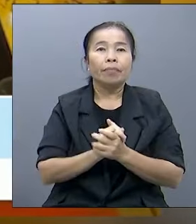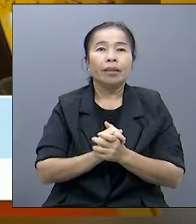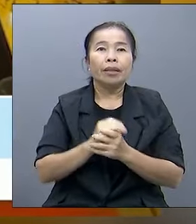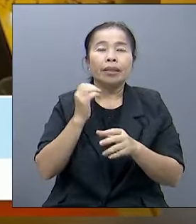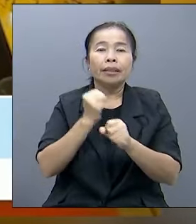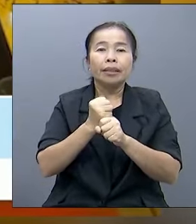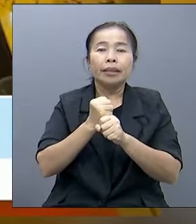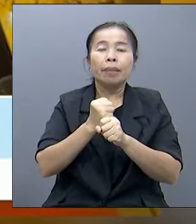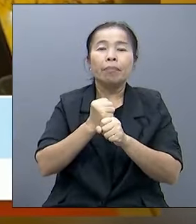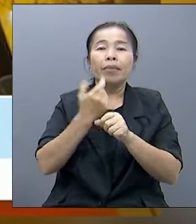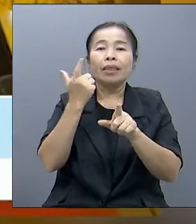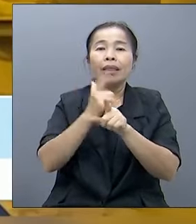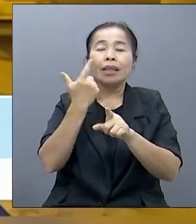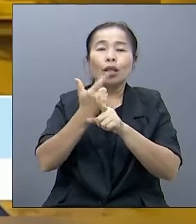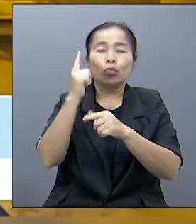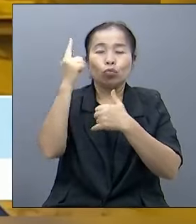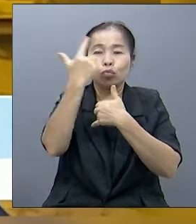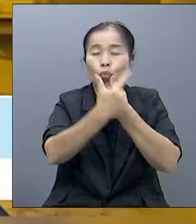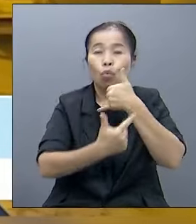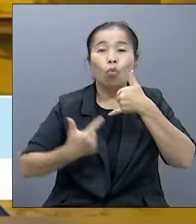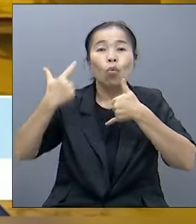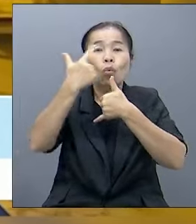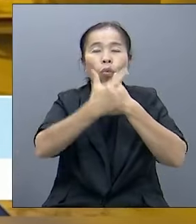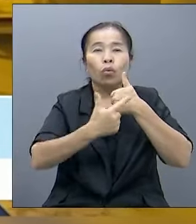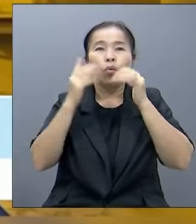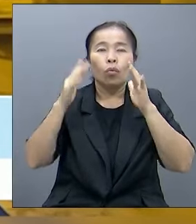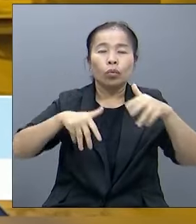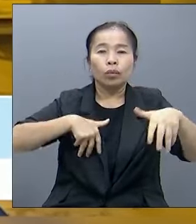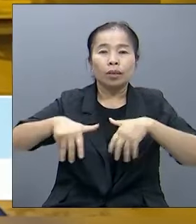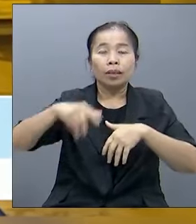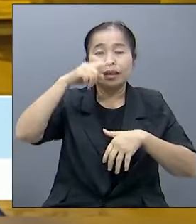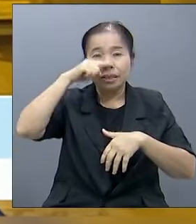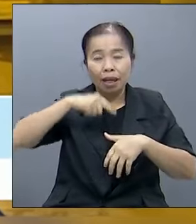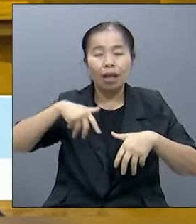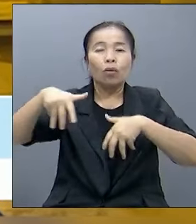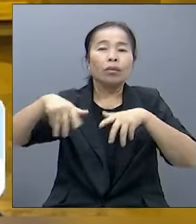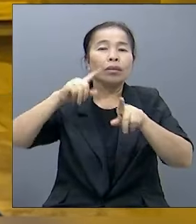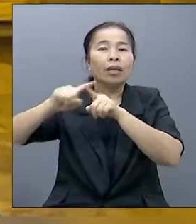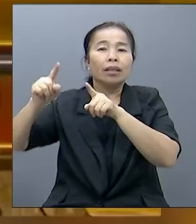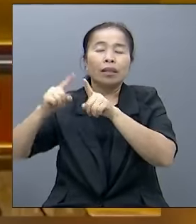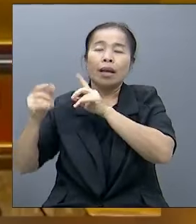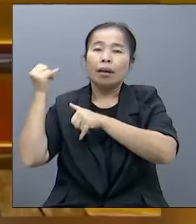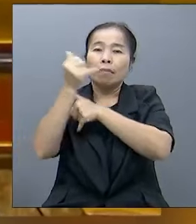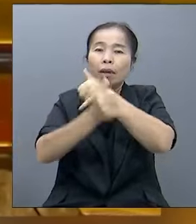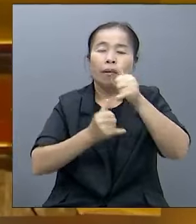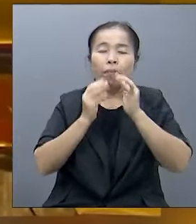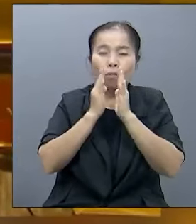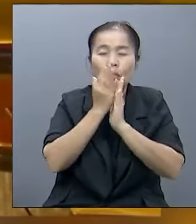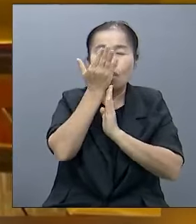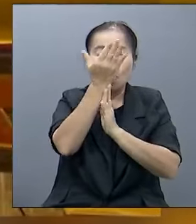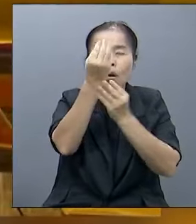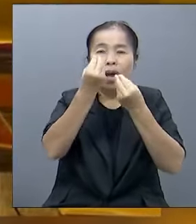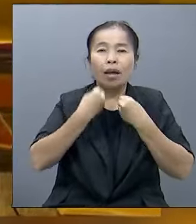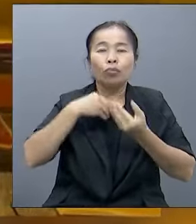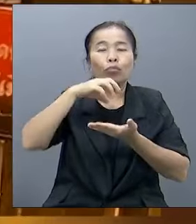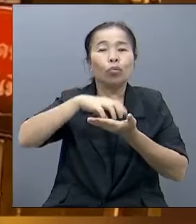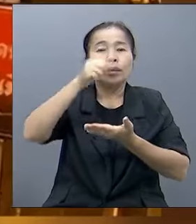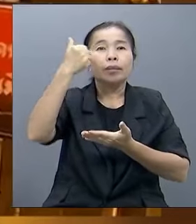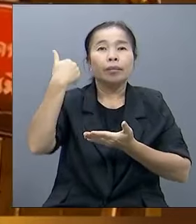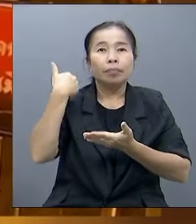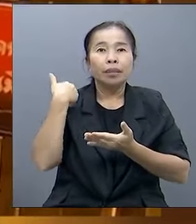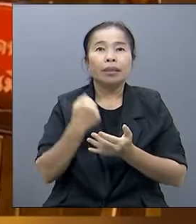นาดใหญ่ที่สุดในเมืองไทยพุทธศาสนิกชนจากทุกสารทิศต่างเดินทางมากราบไหว้ขอพรค่ะโดยใช้หน้าผากแตะ